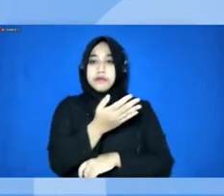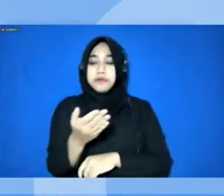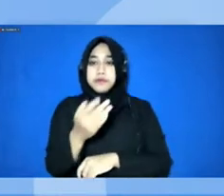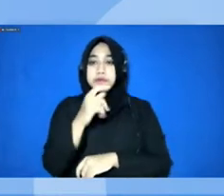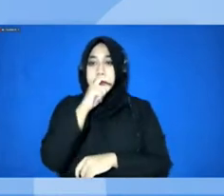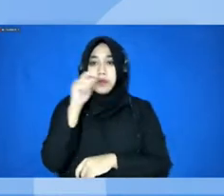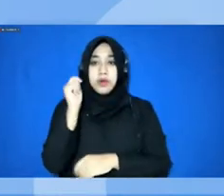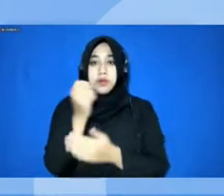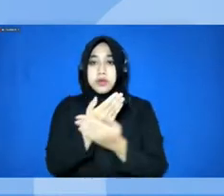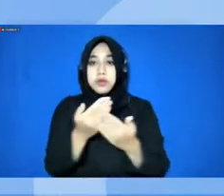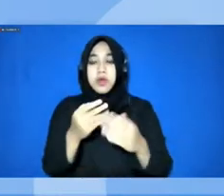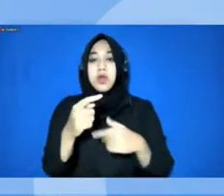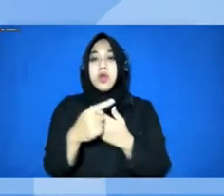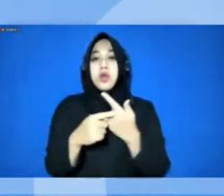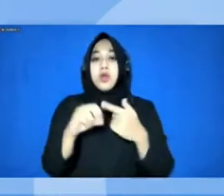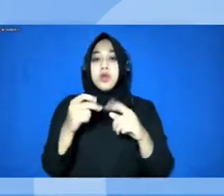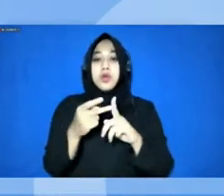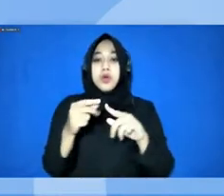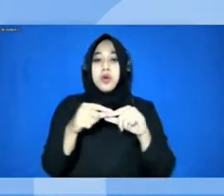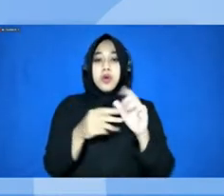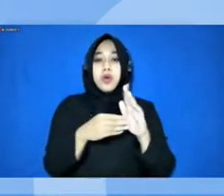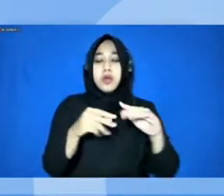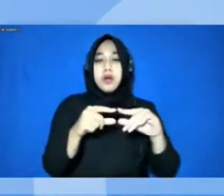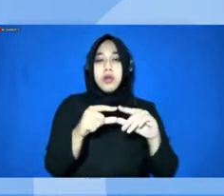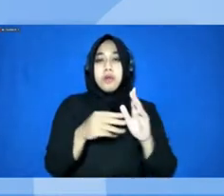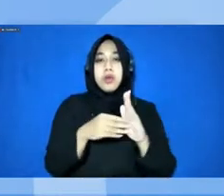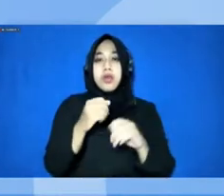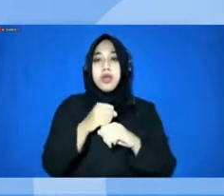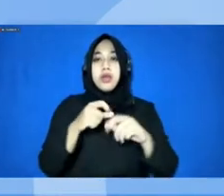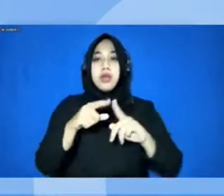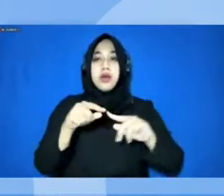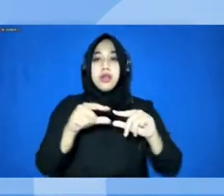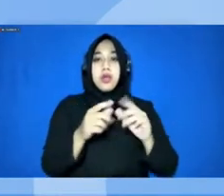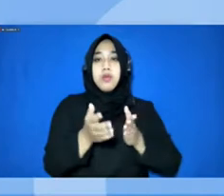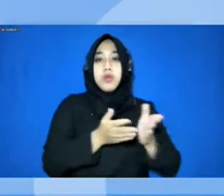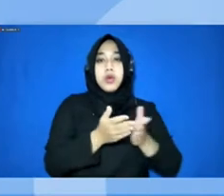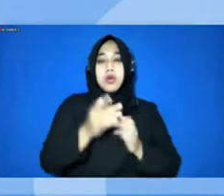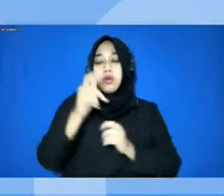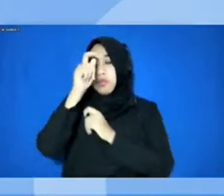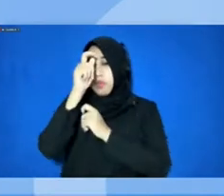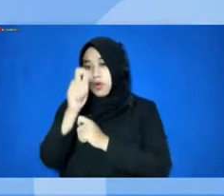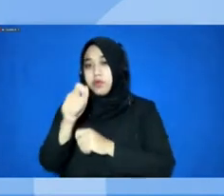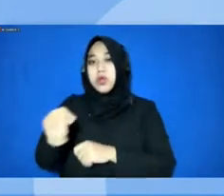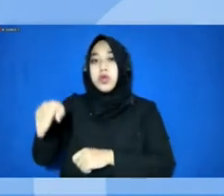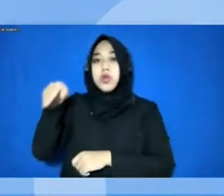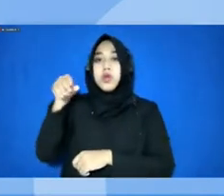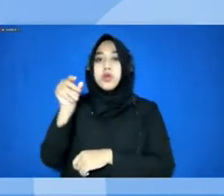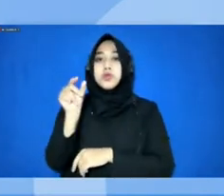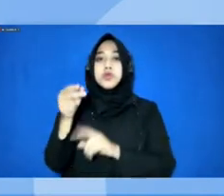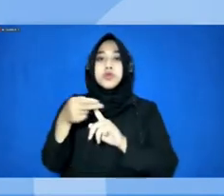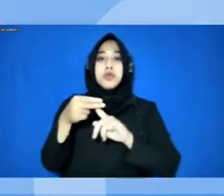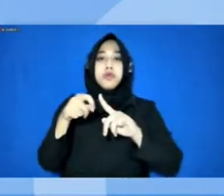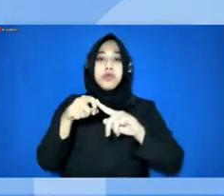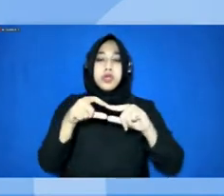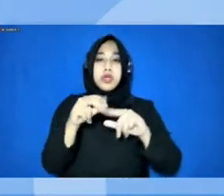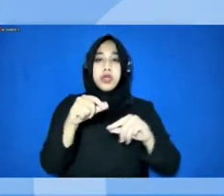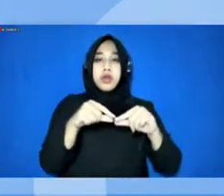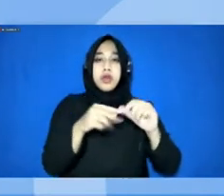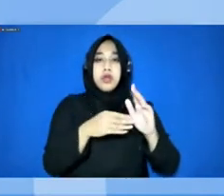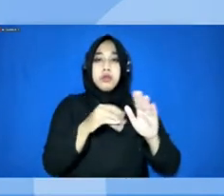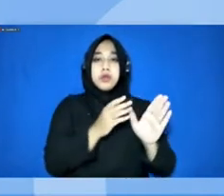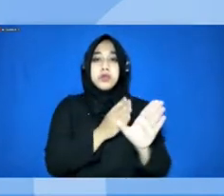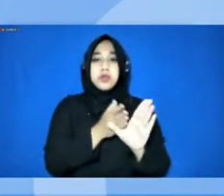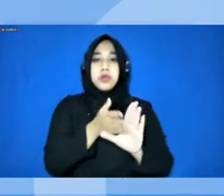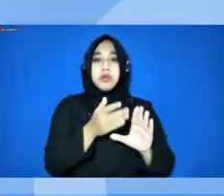Ibu Yohana Margareta, moderator, nantinya jadi moderator, kemudian Prof. Zulfikar Amir, Sosiolog Bencana,